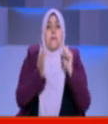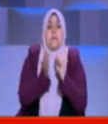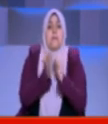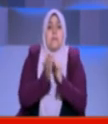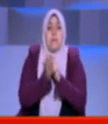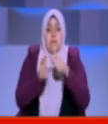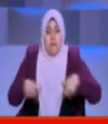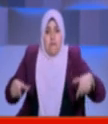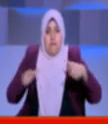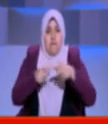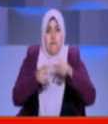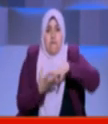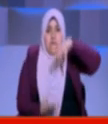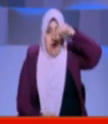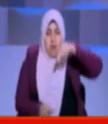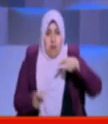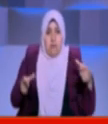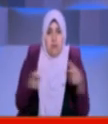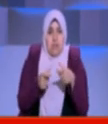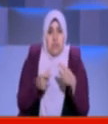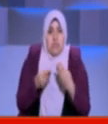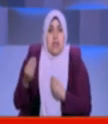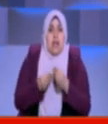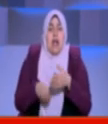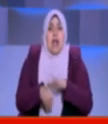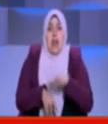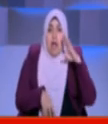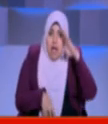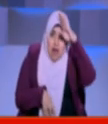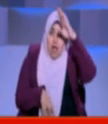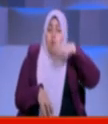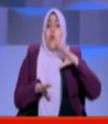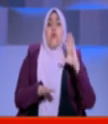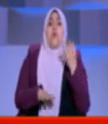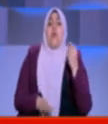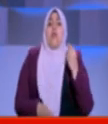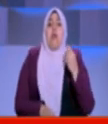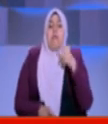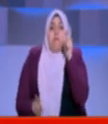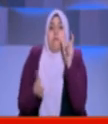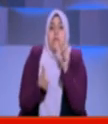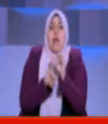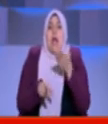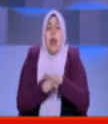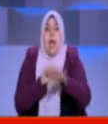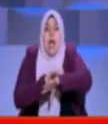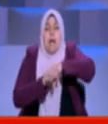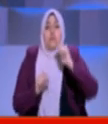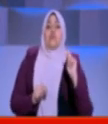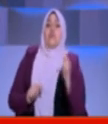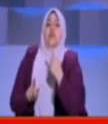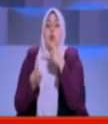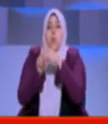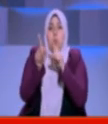هذه الوجوه الكريمة التي تمثل الطيف السياسي العراقي، والكل حريصين على تشكيل حكومة